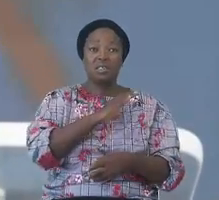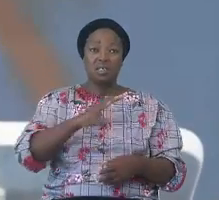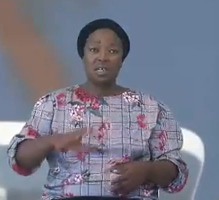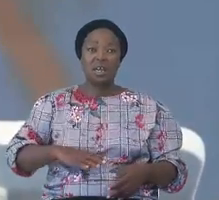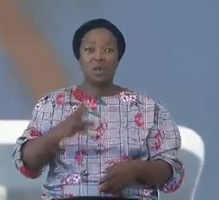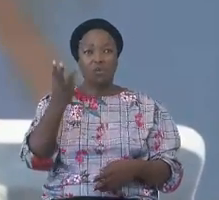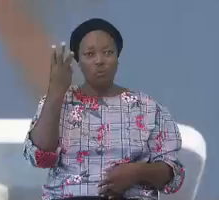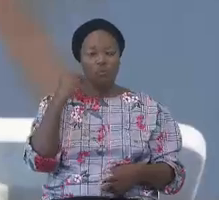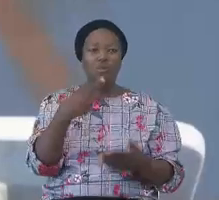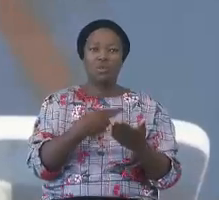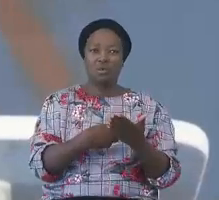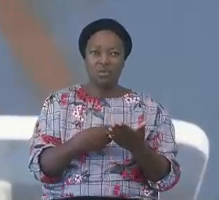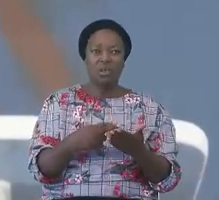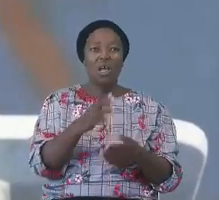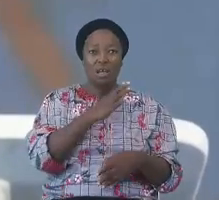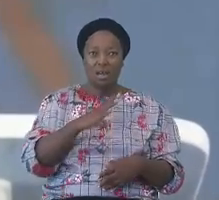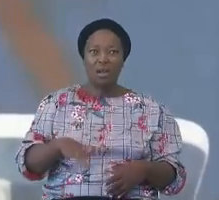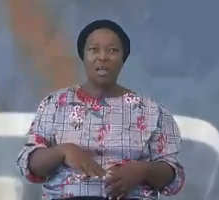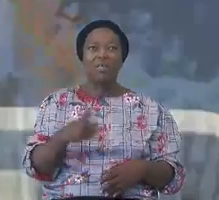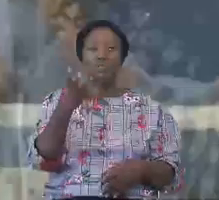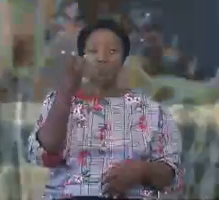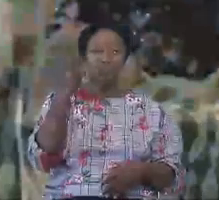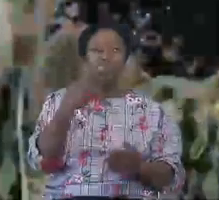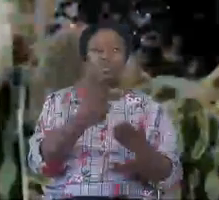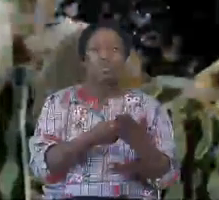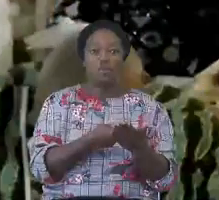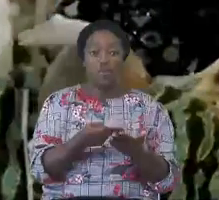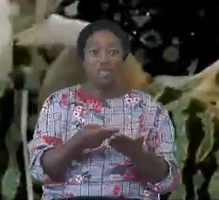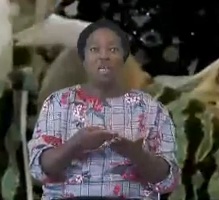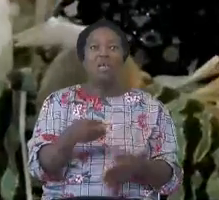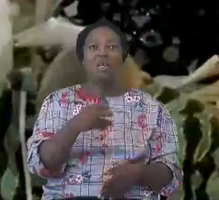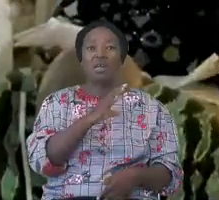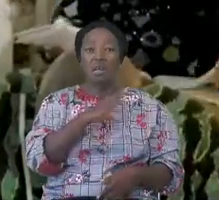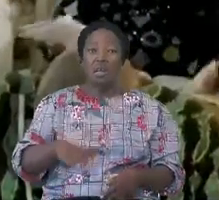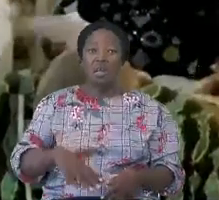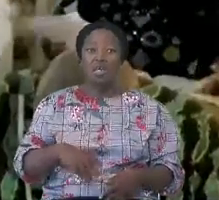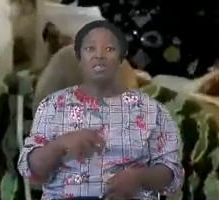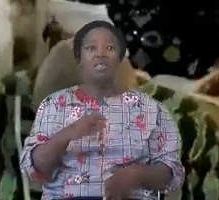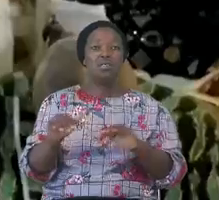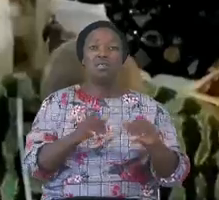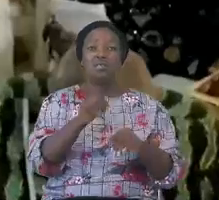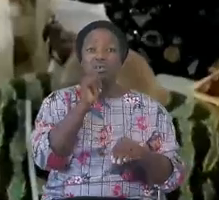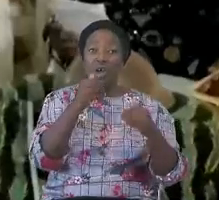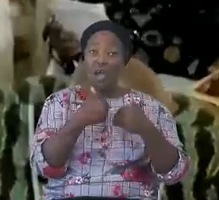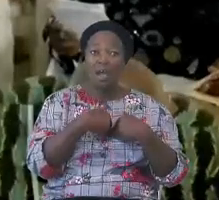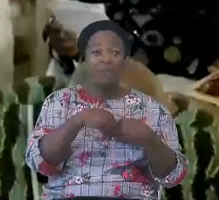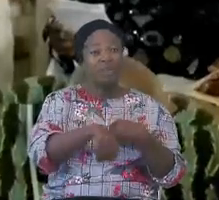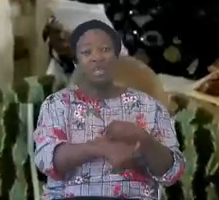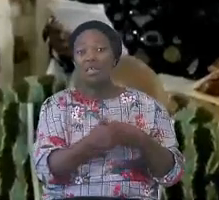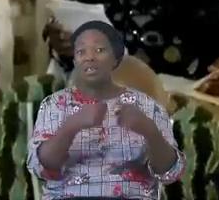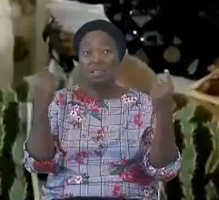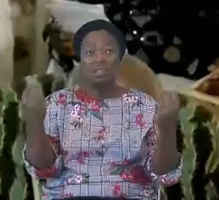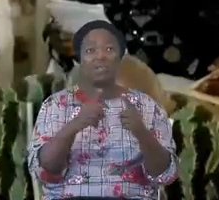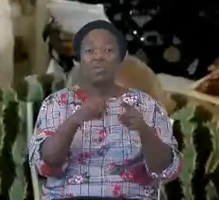a reconnu et il a confessé que Christ était juste, que Christ était